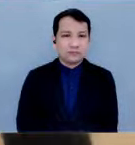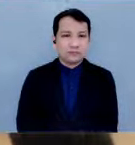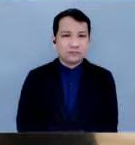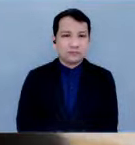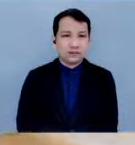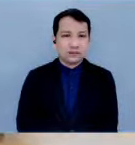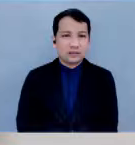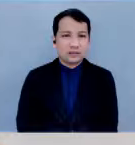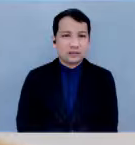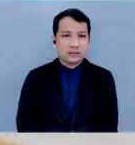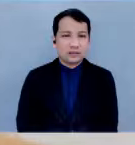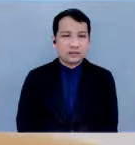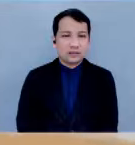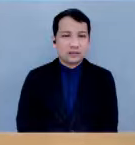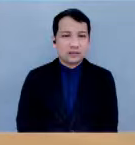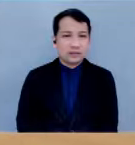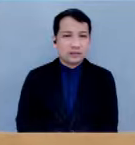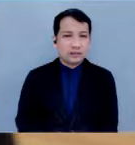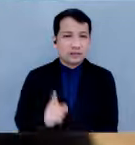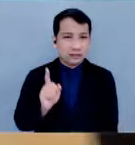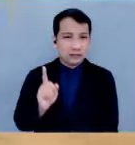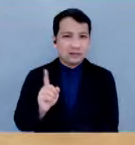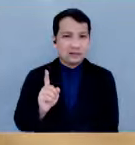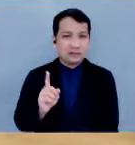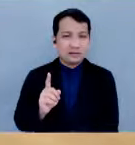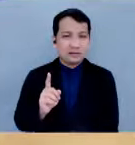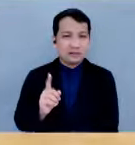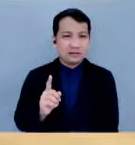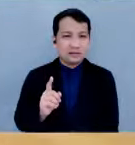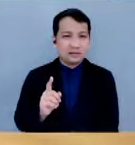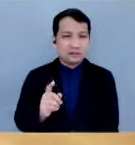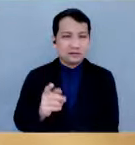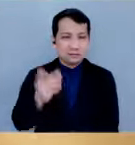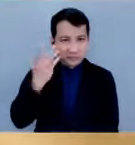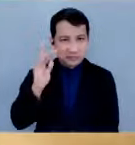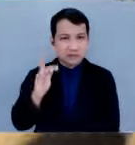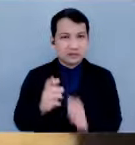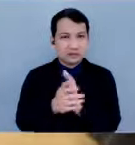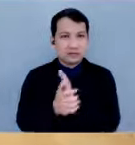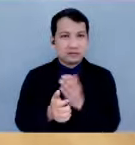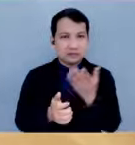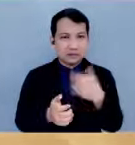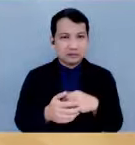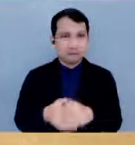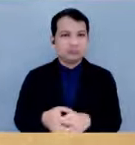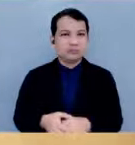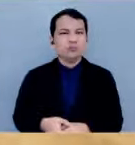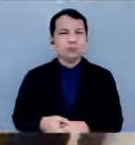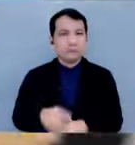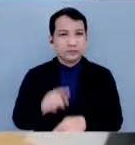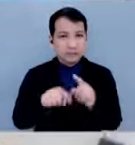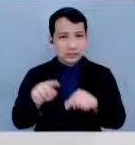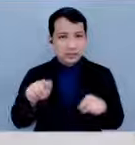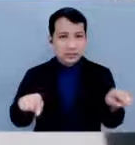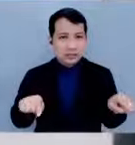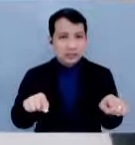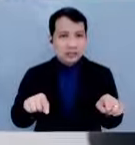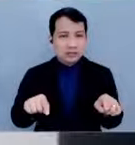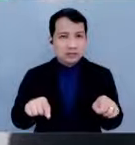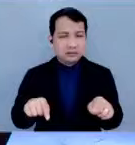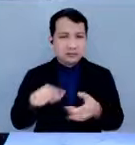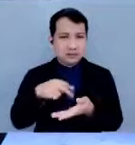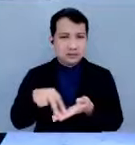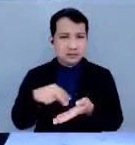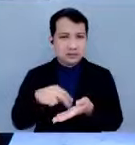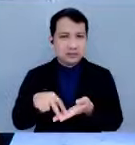I love ballroom. Love talaga yan. Ano pa ba yung mga tinuturo nyo sa kanila, ng mga klase ng dance? So,